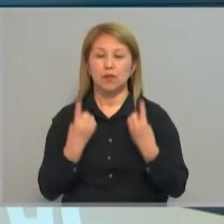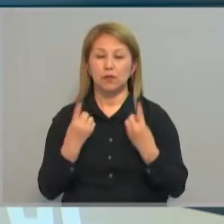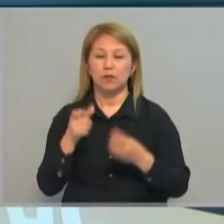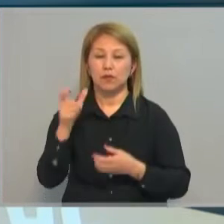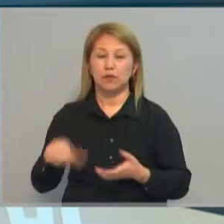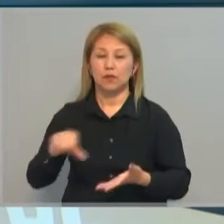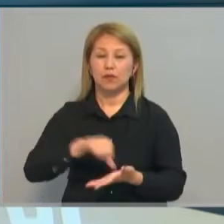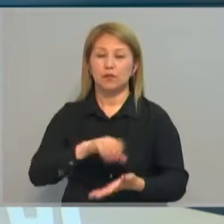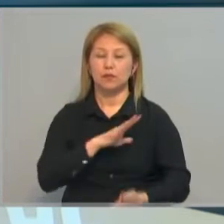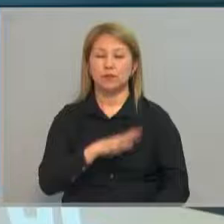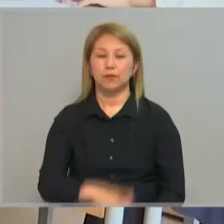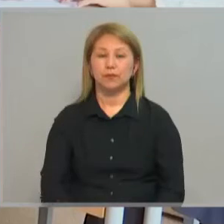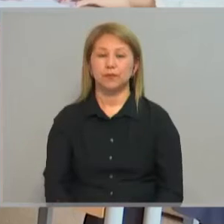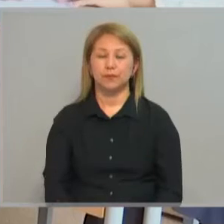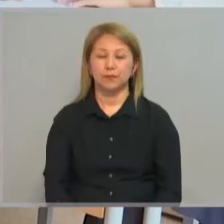өкілдері қатысты.